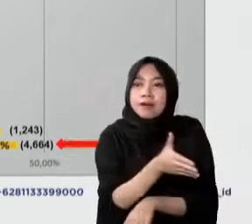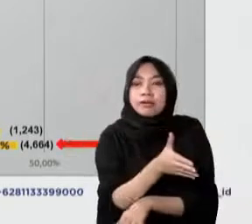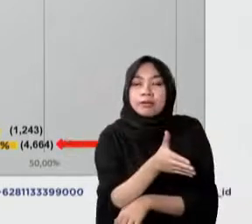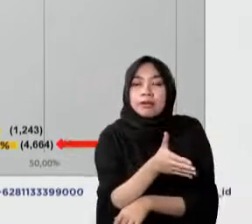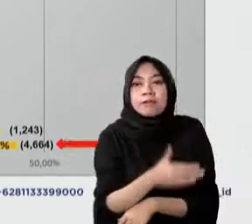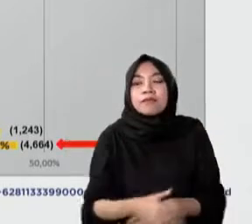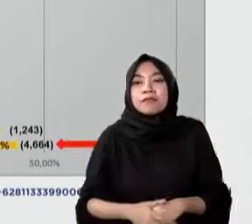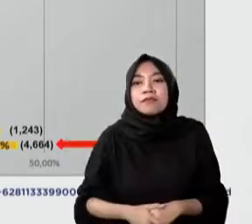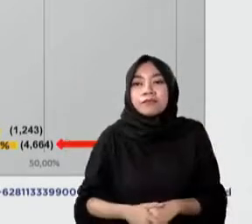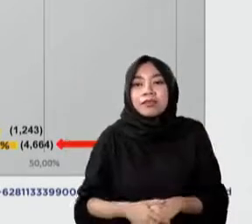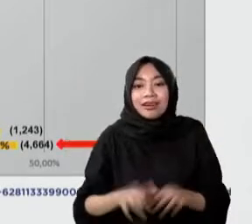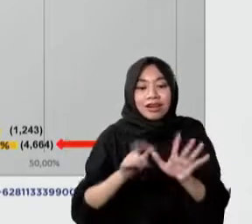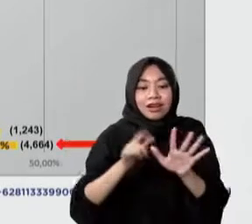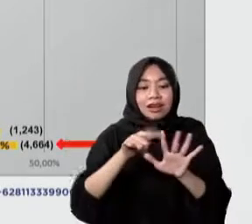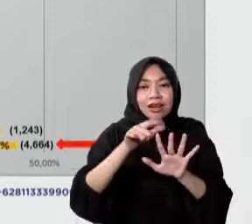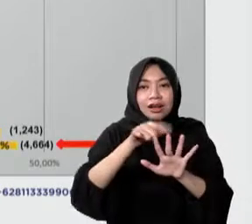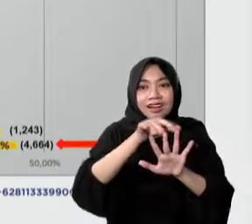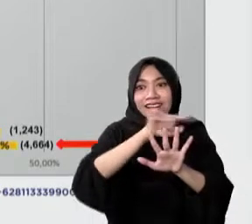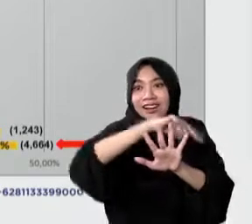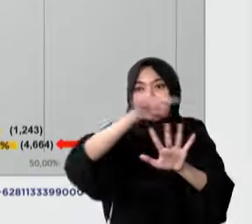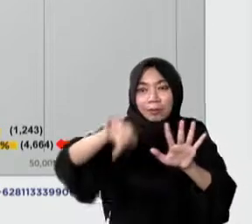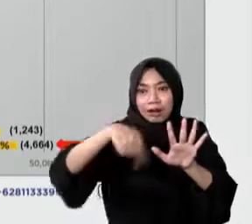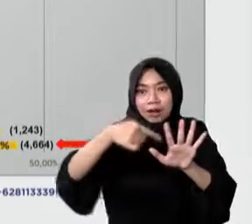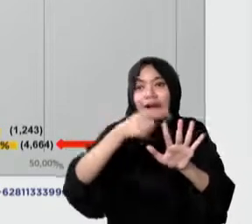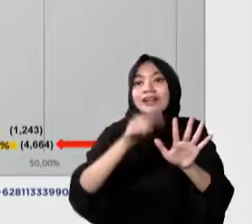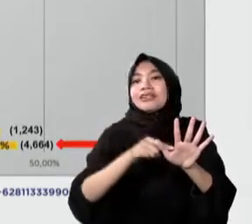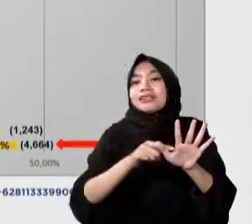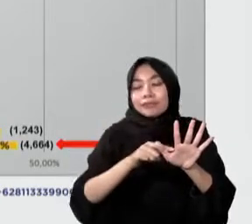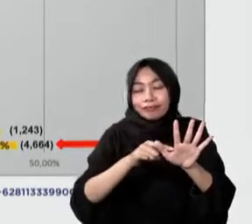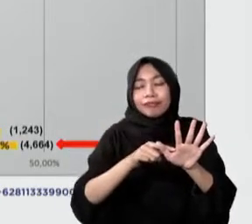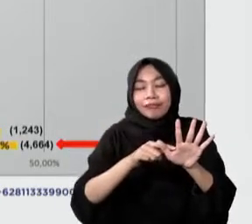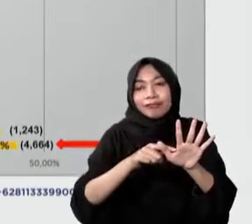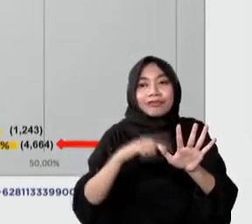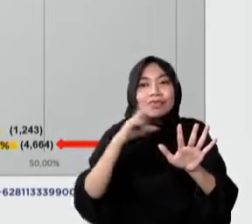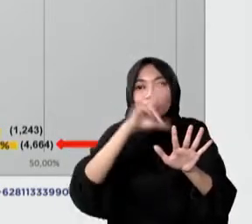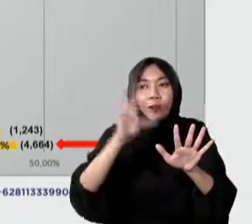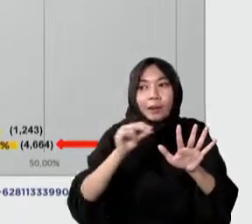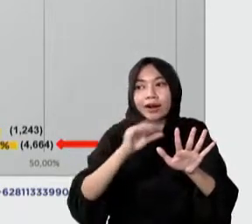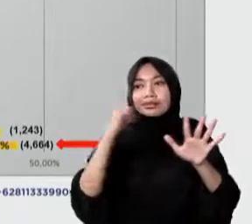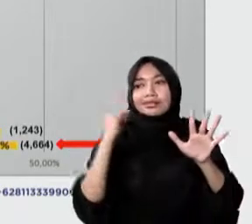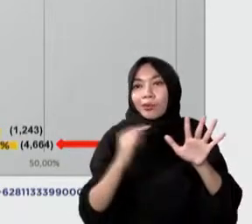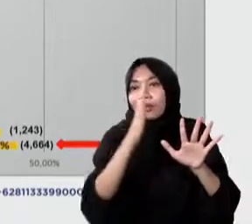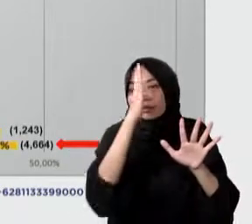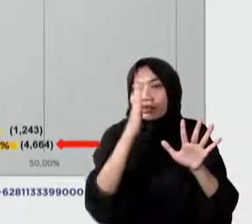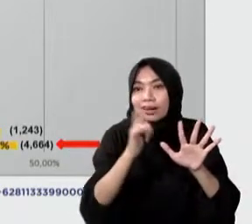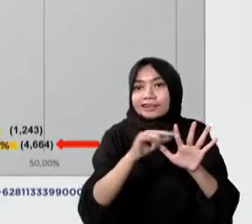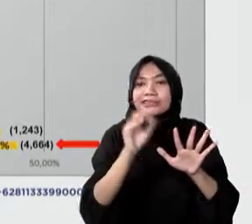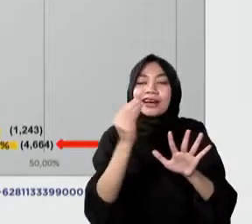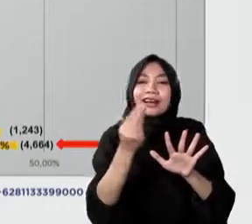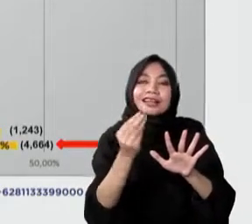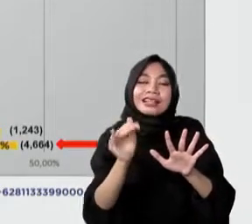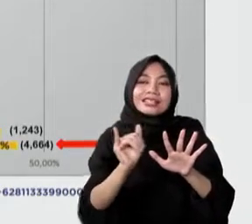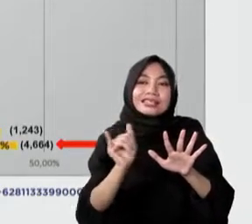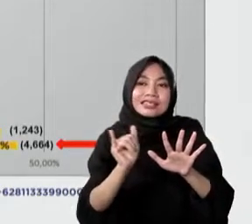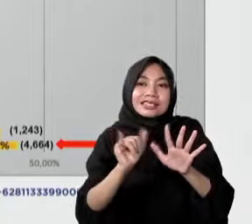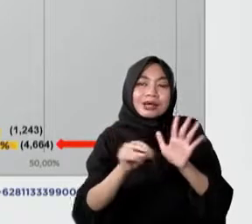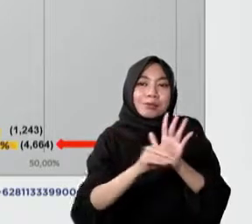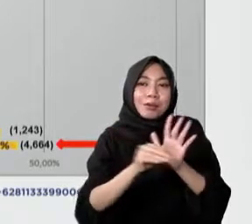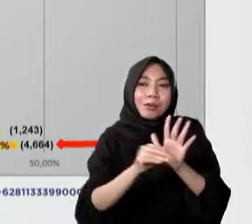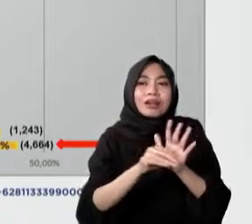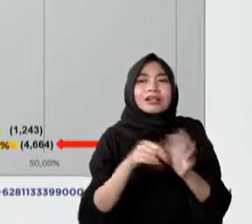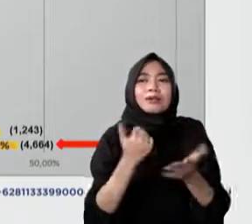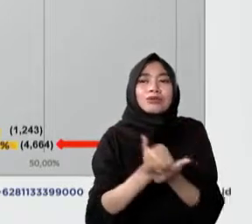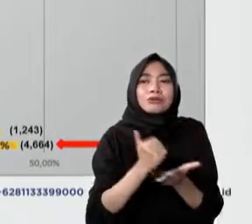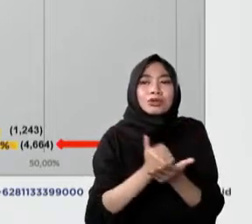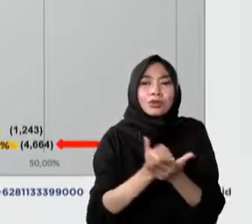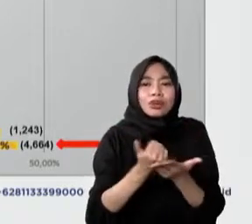kasus aktifnya di atas 3.000, ini ada 5 besarnya adalah ini. Walaupun secara proporsi mereka sebenarnya tidak terlalu tinggi karena jumlah kumulatifnya